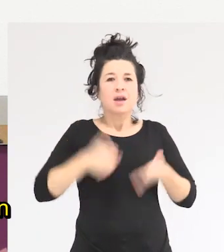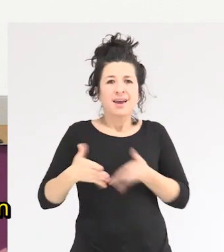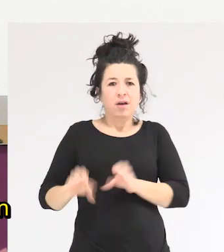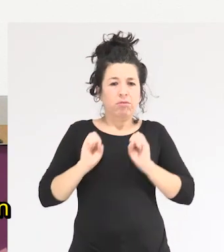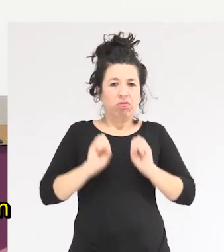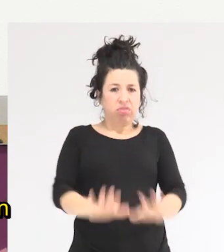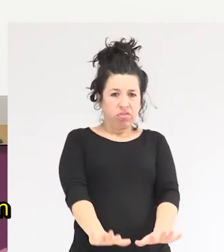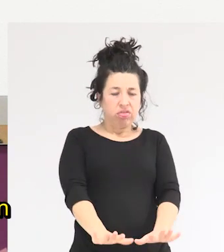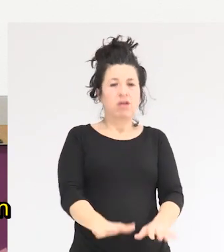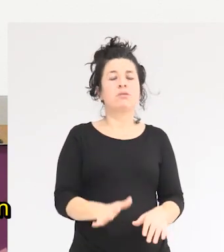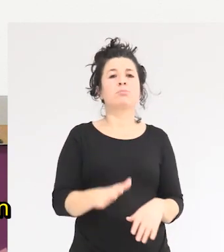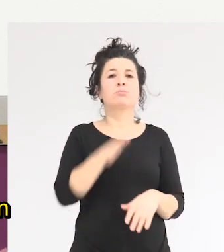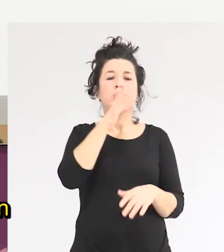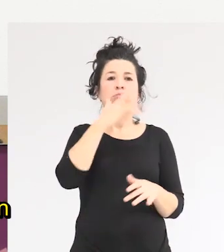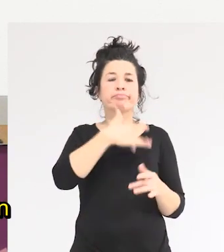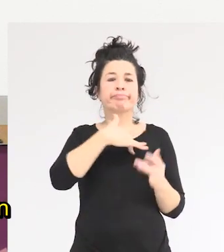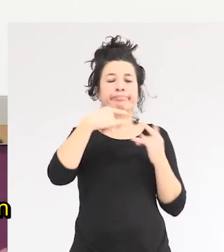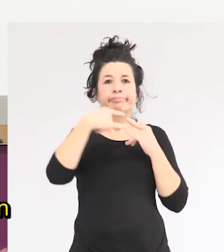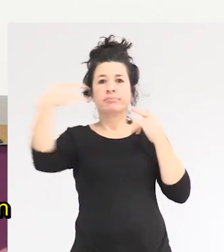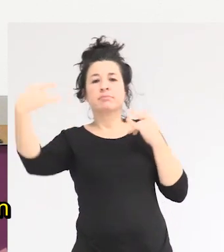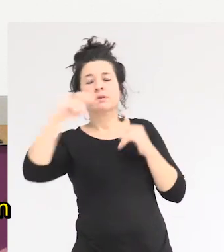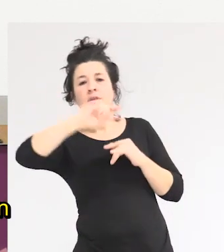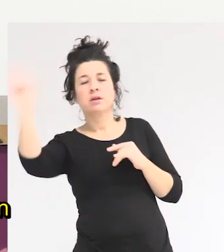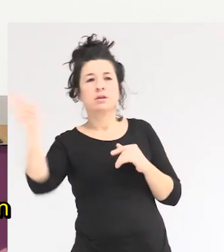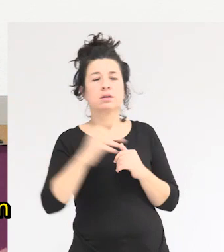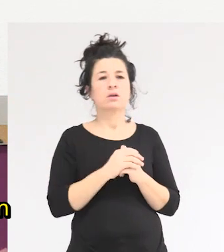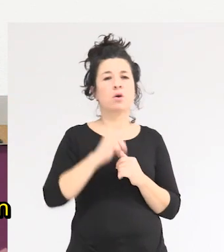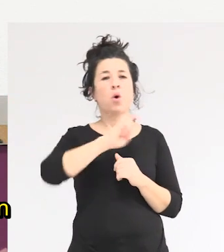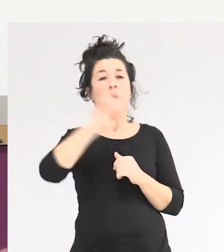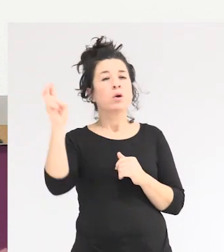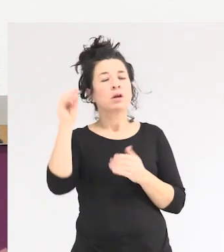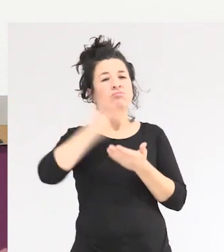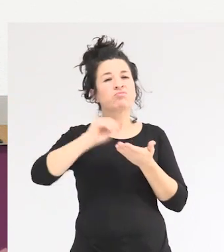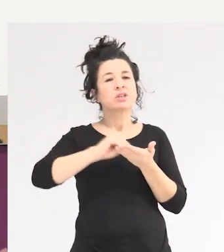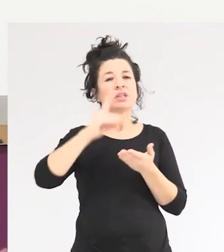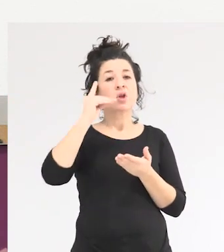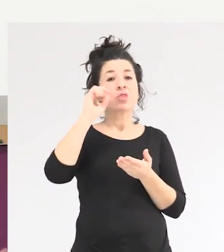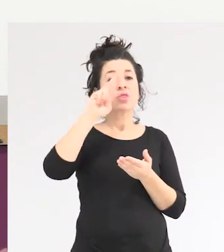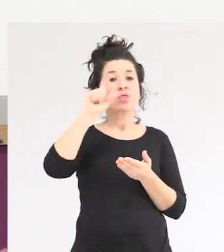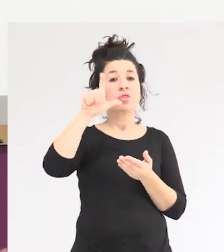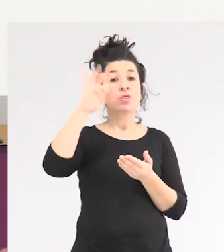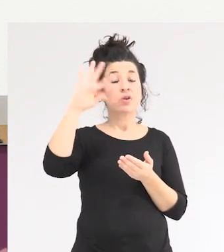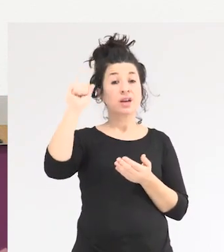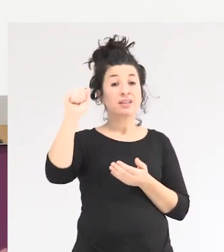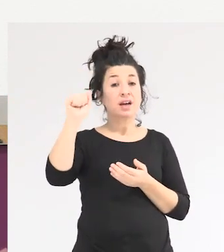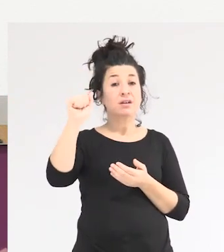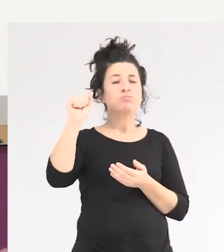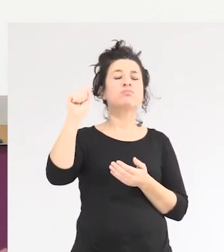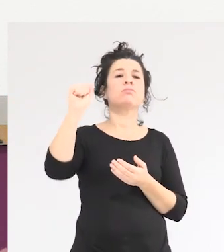dut oso kritika gutxi aipatu zuen Dorleta Urreta Bizkaiaren jaione, hori ere jaiotze bikoitz